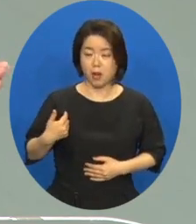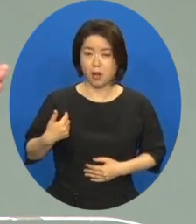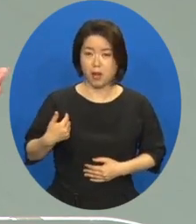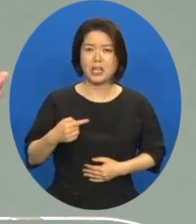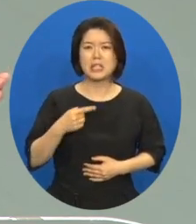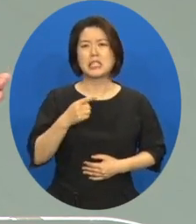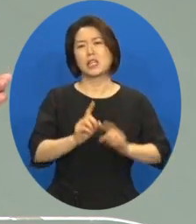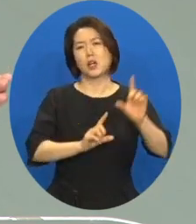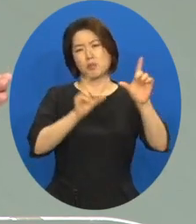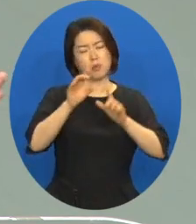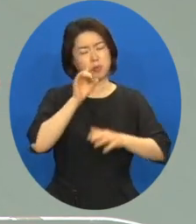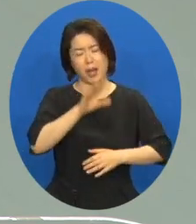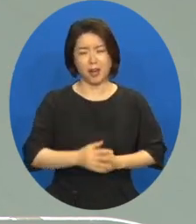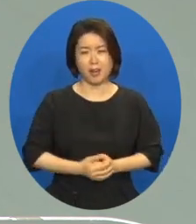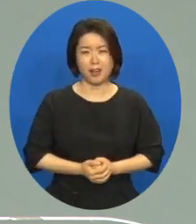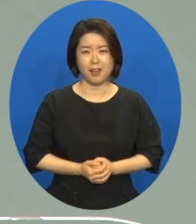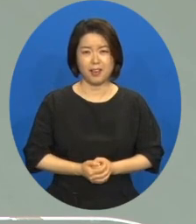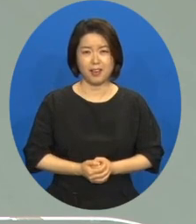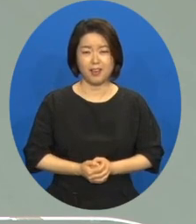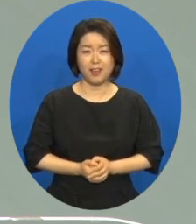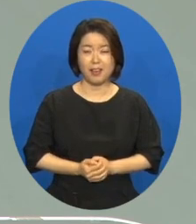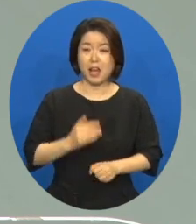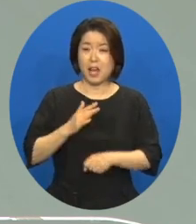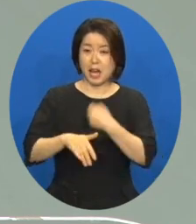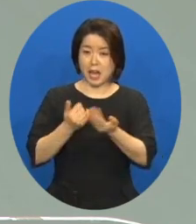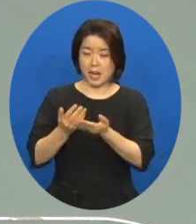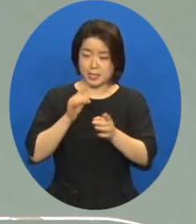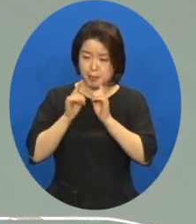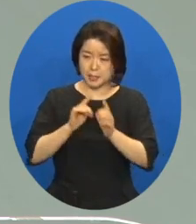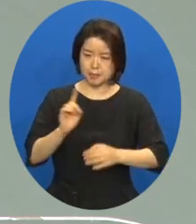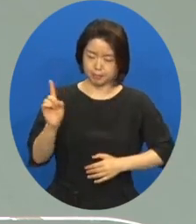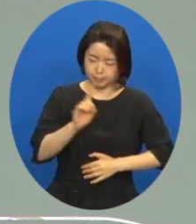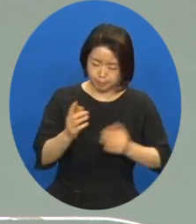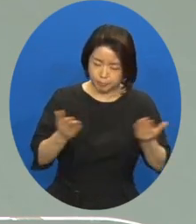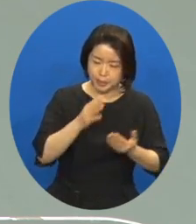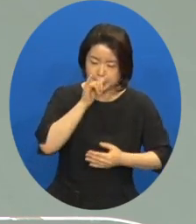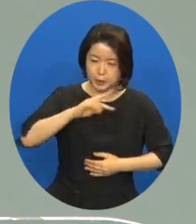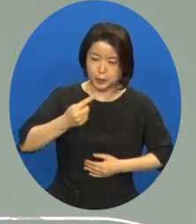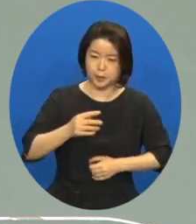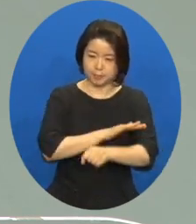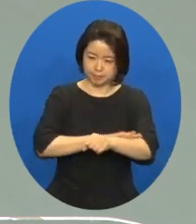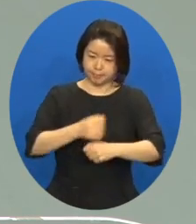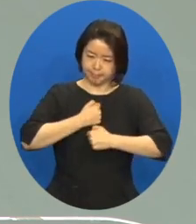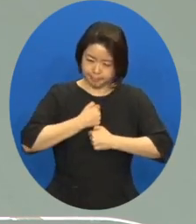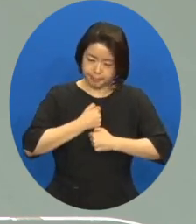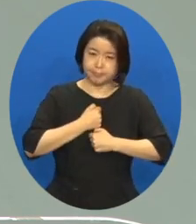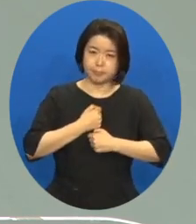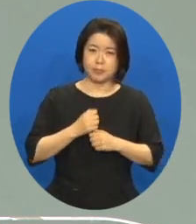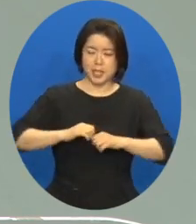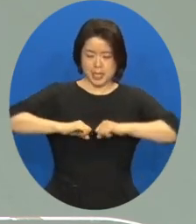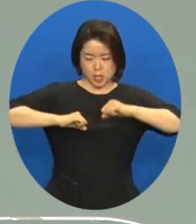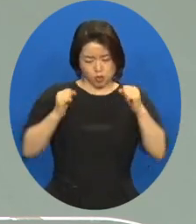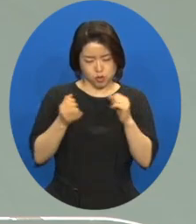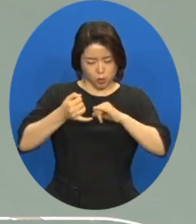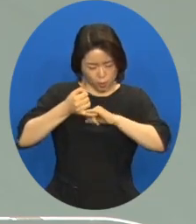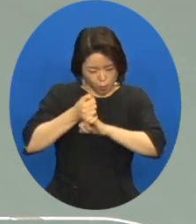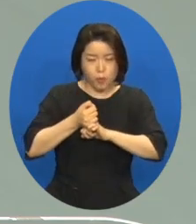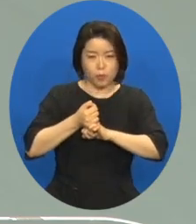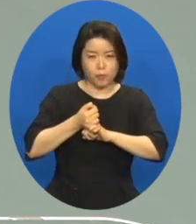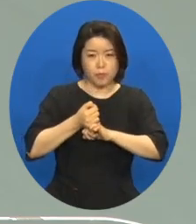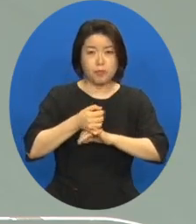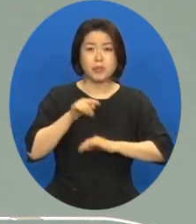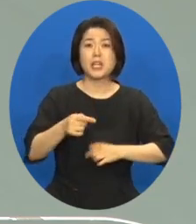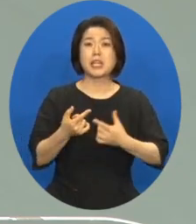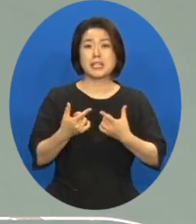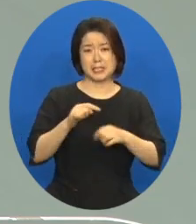이러면 안 되는 겁니다. 하나님의 말씀은 무슨 일이 있었든지 잘 지켜야 되겠다, 순종을 어떻든지 해야 되겠다, 여러분이